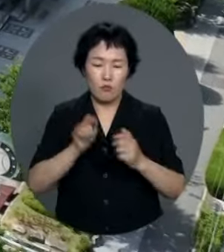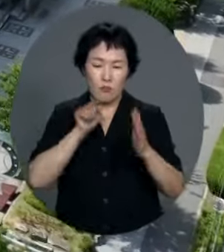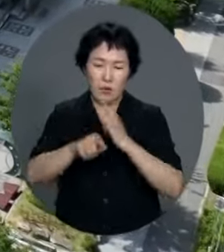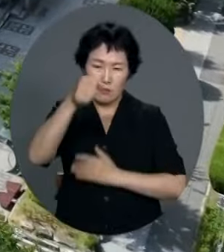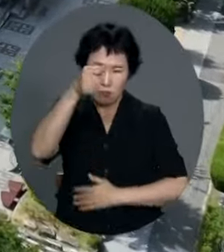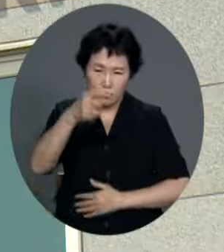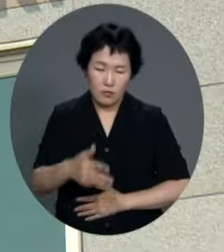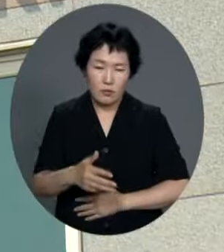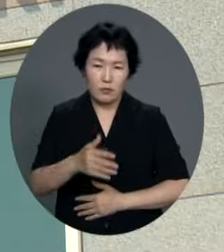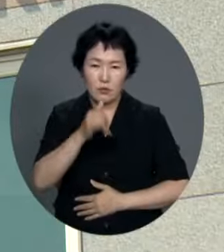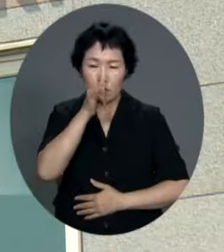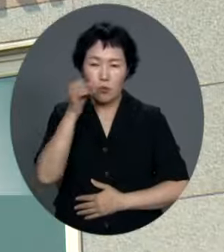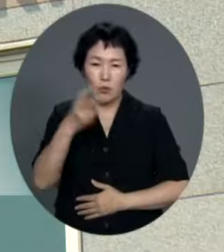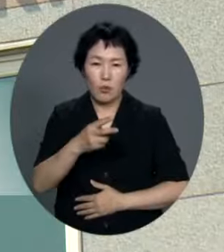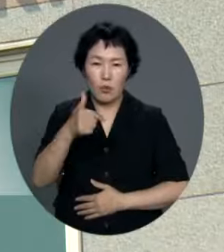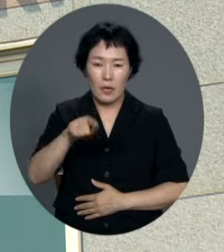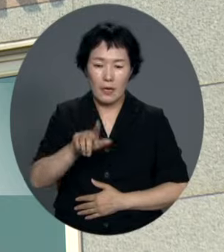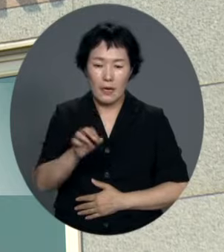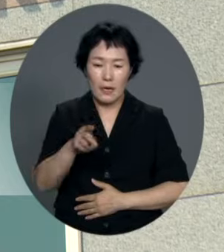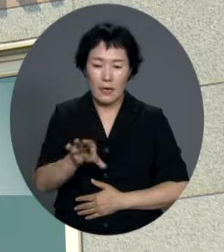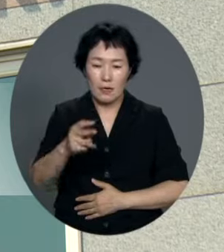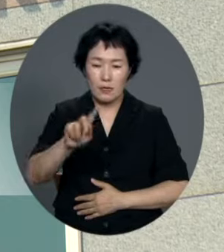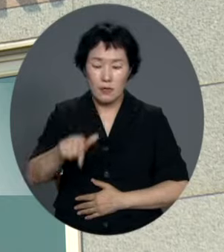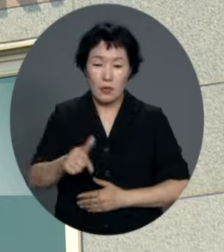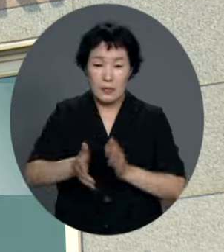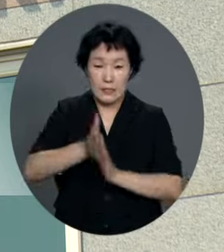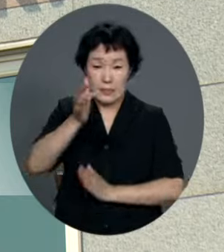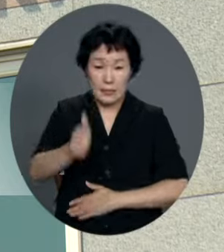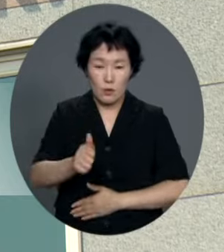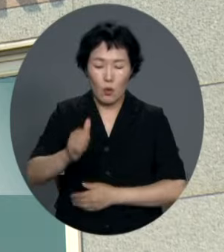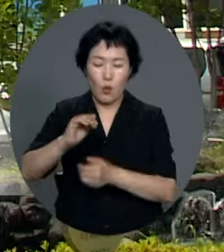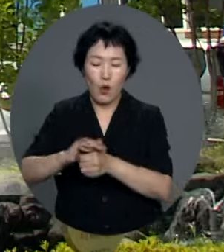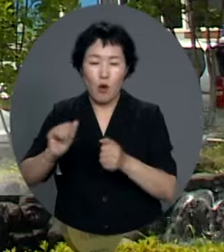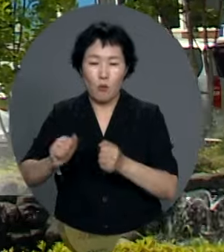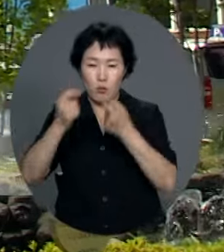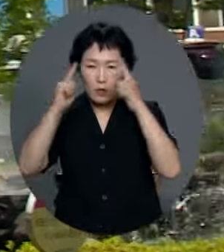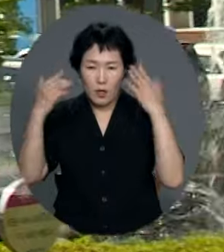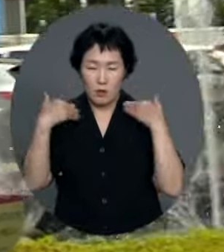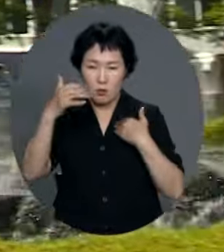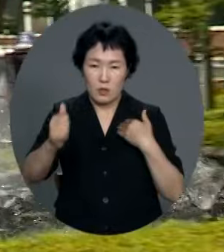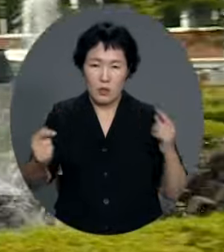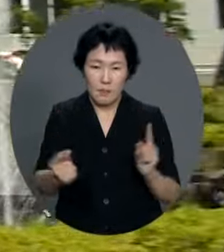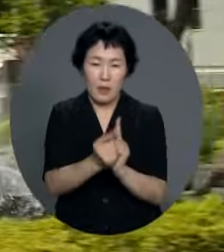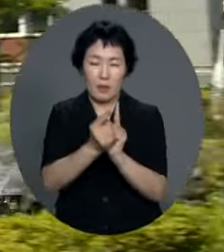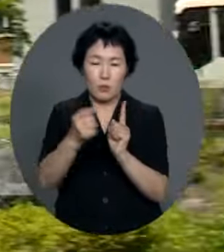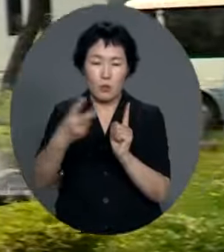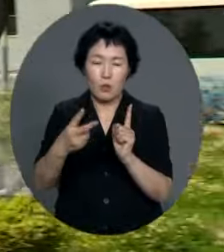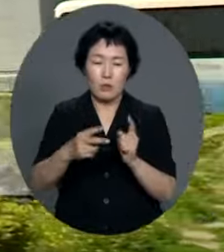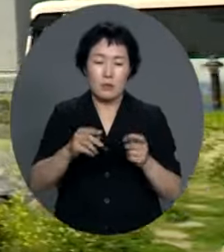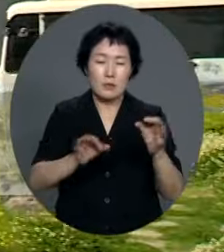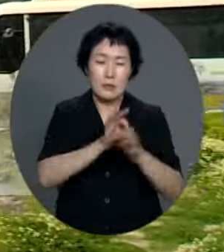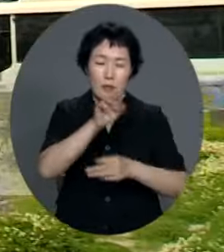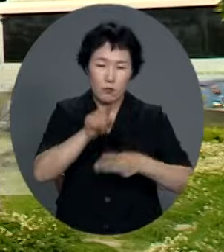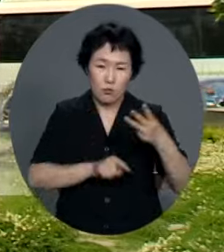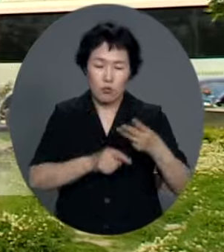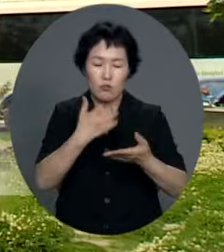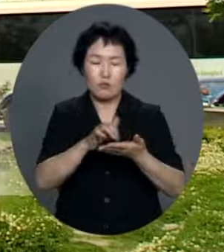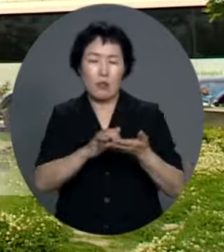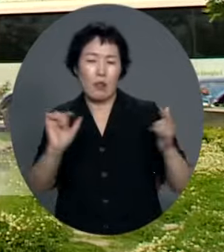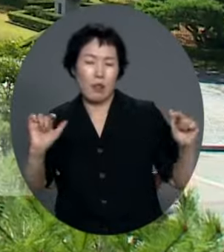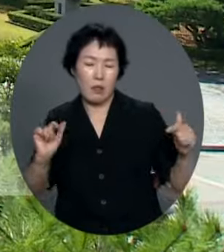방문한데 이어 강영석 시장도 지난달 경북대 총장을 면담했고 상조 캠퍼스 정원이 감되 않도록